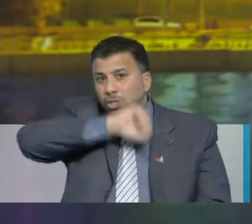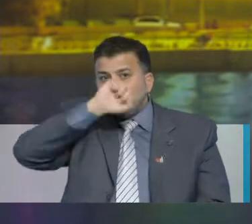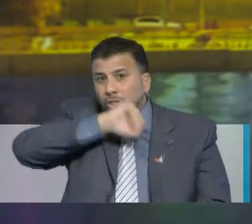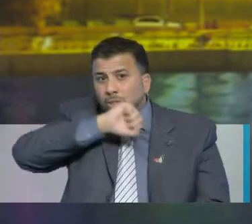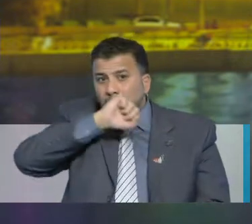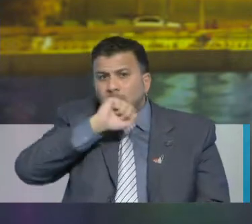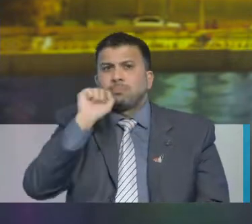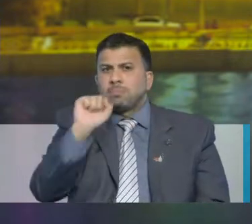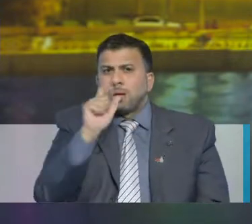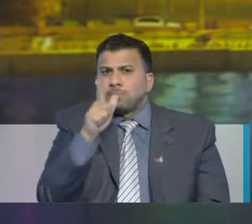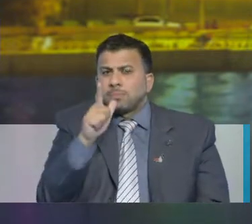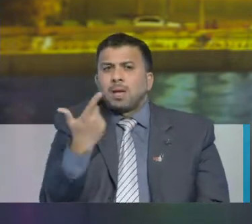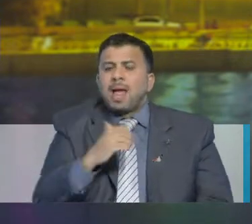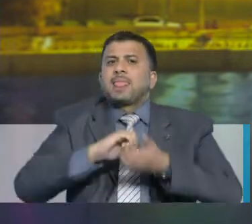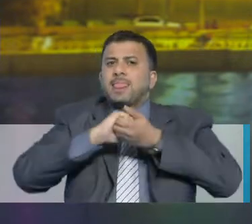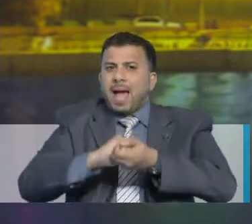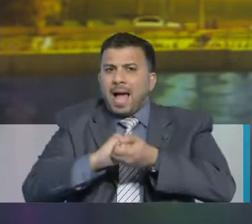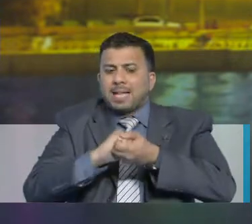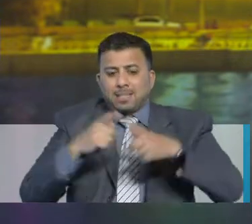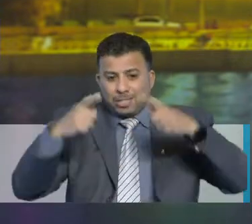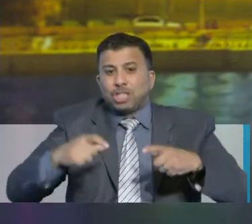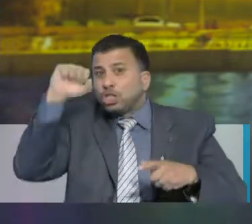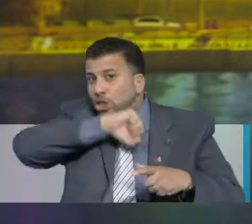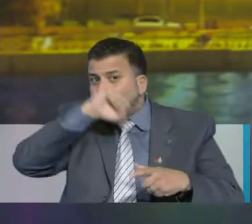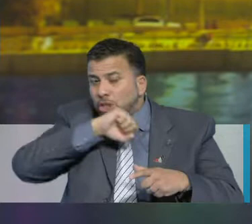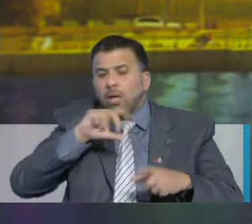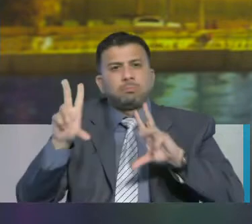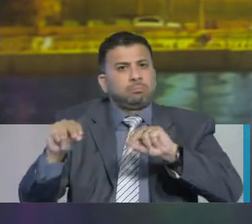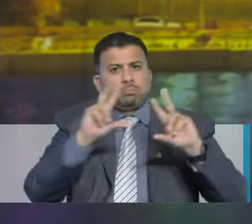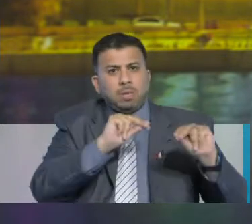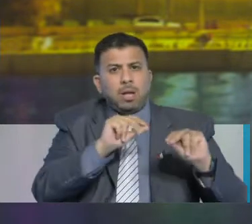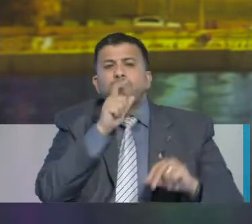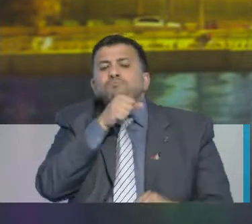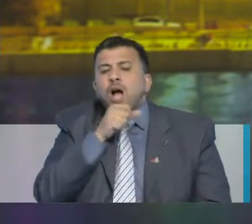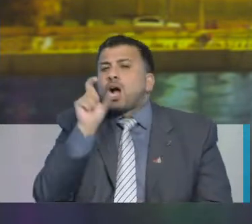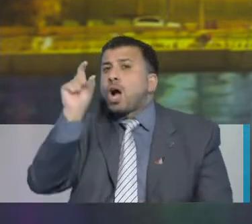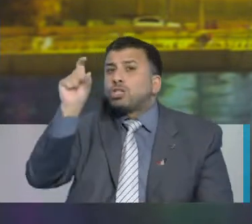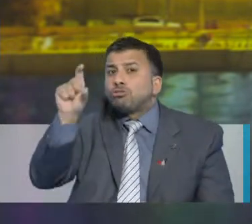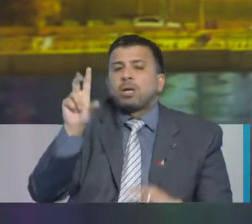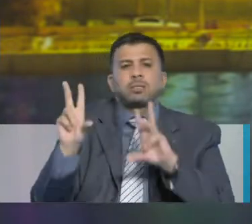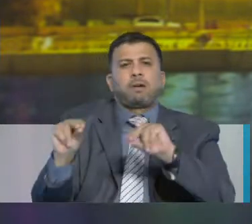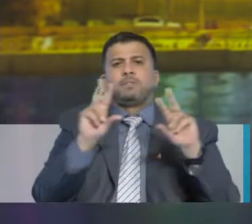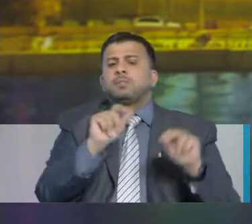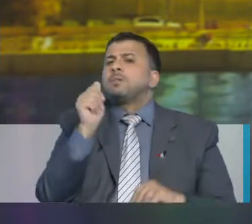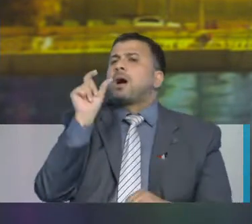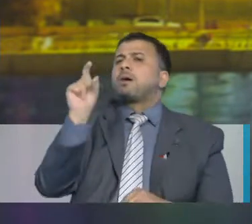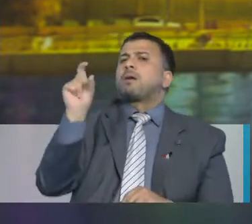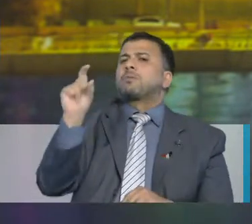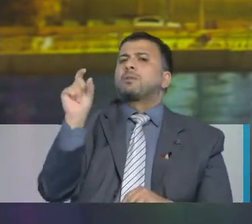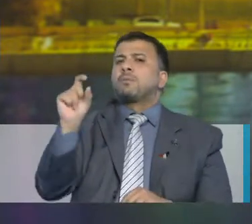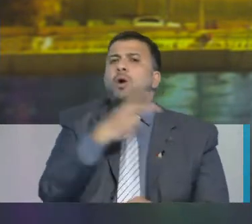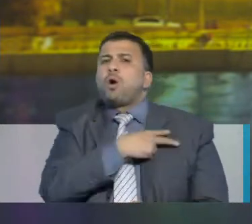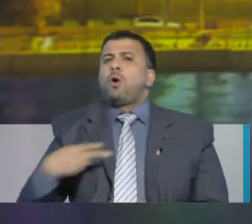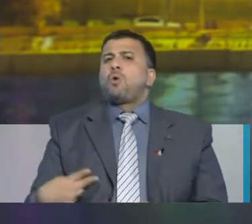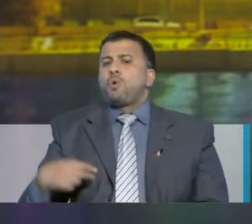ممن عملوا على الملاكين الاتحادي والمحلي في المعاش التقاعدي والمستحقات بما هو معمول به